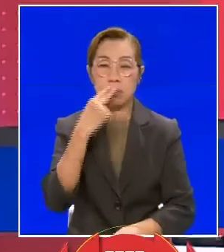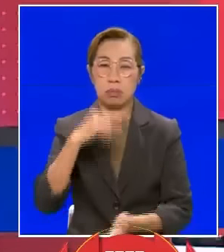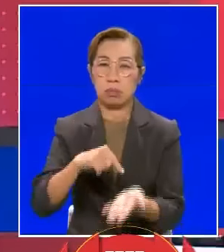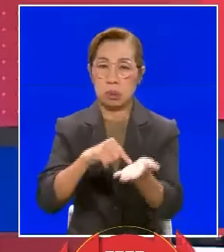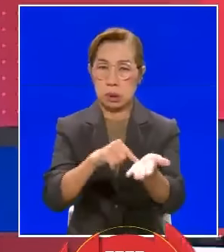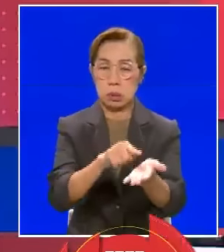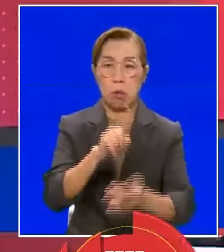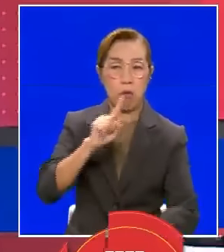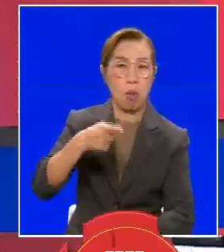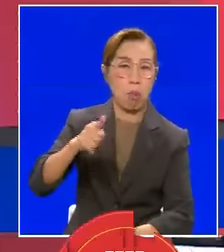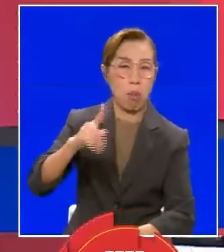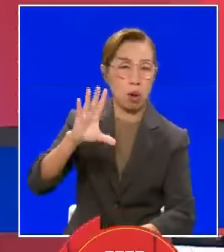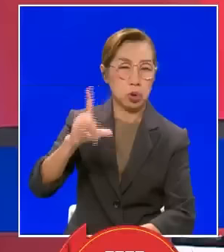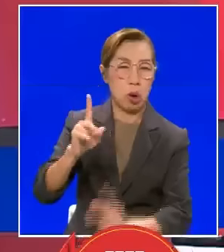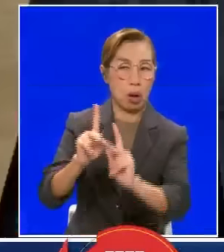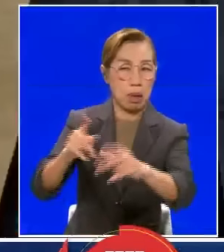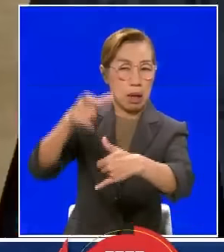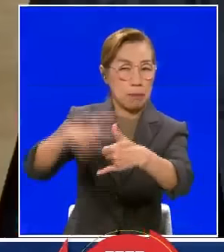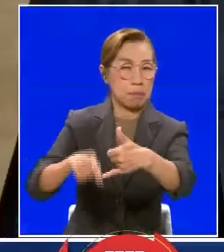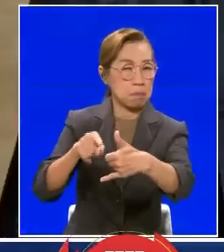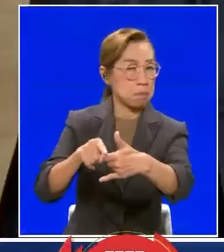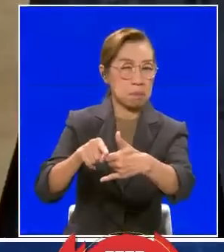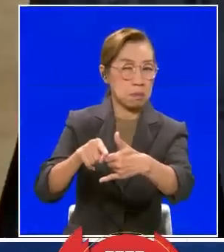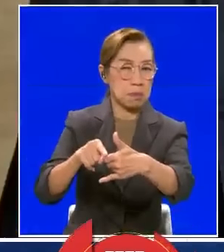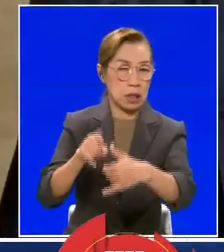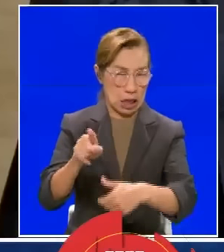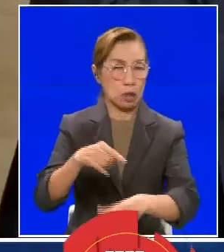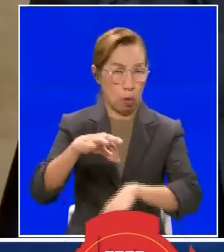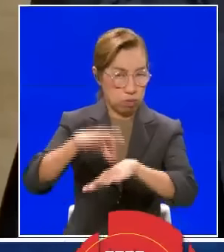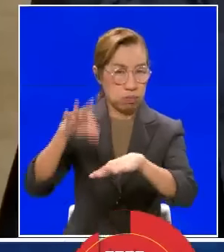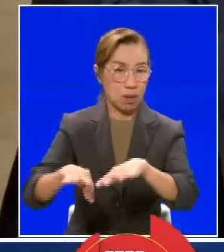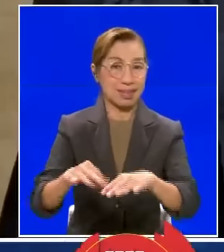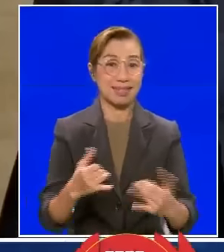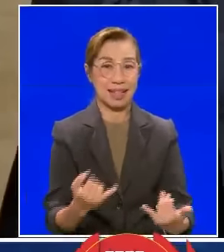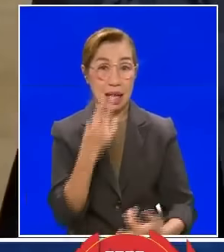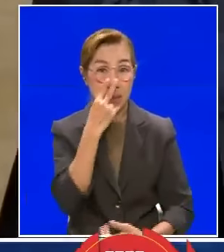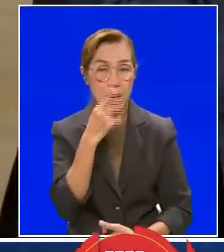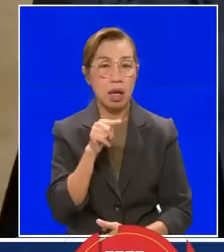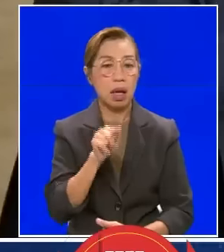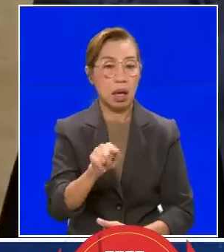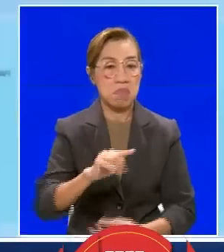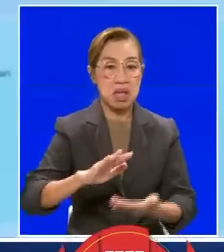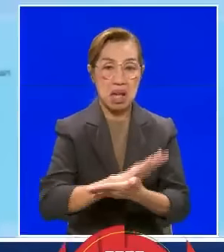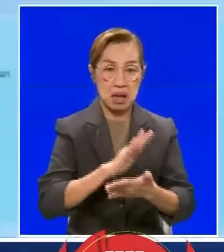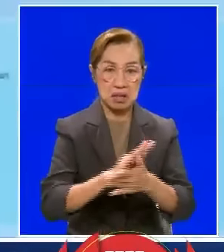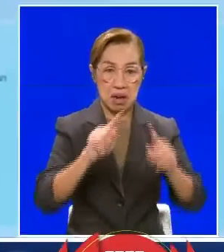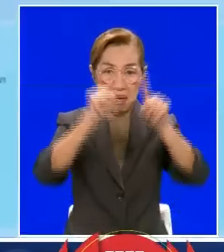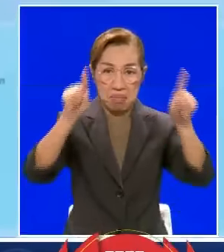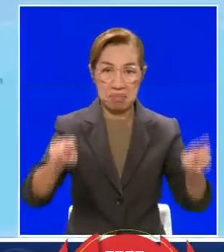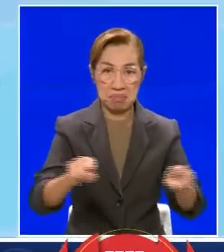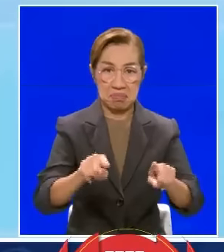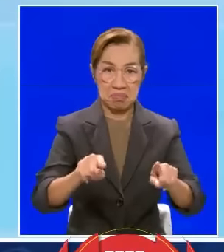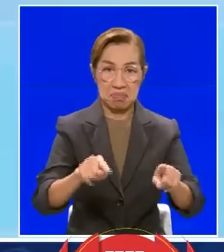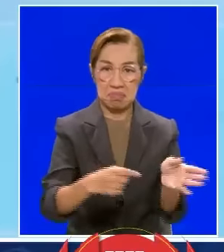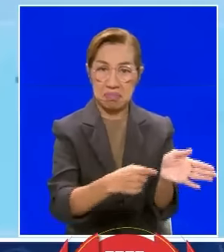เปิดปฏิบัติการกวาดบ้านให้ปปช.เลยไปดูความเคลื่อนไหวกันค่ะนี่เลยมาพร้อมกับเอกสารมาพร้อมกับเรีย